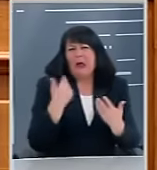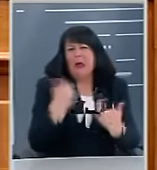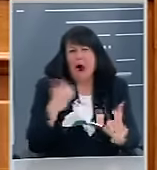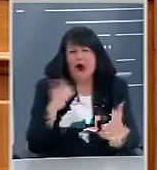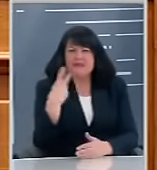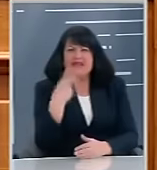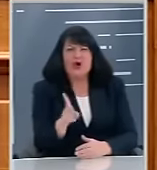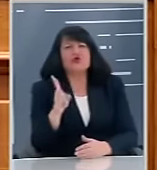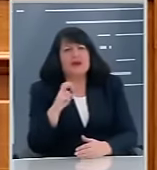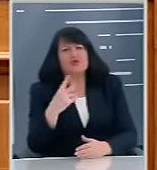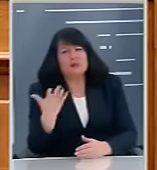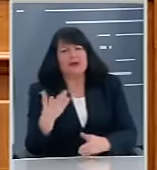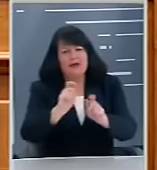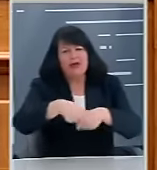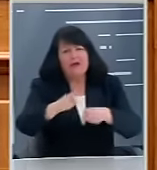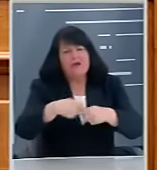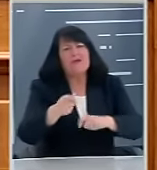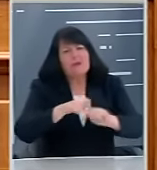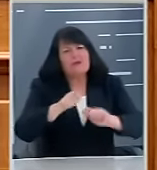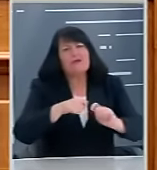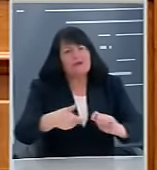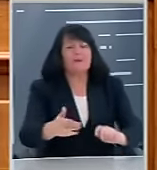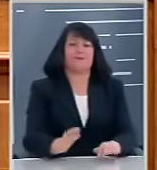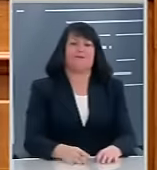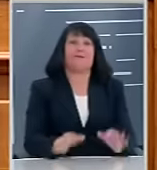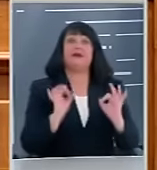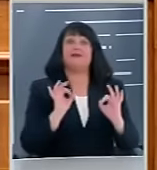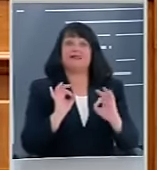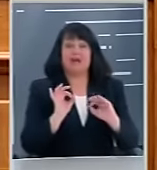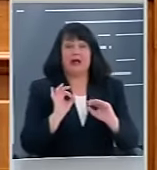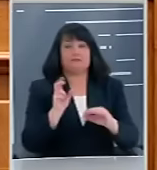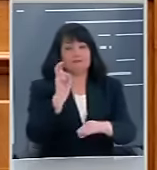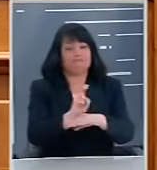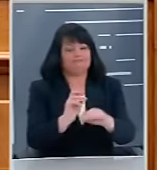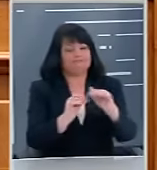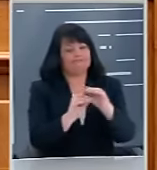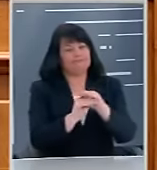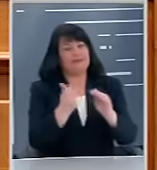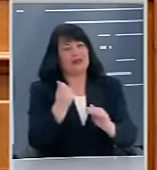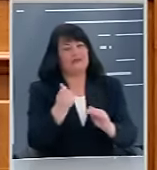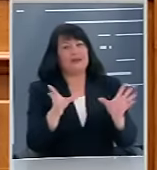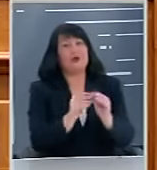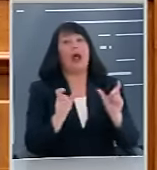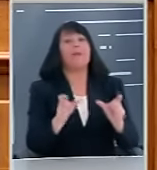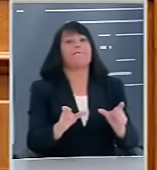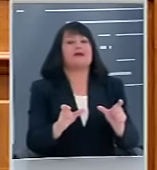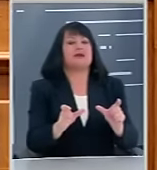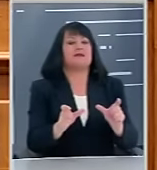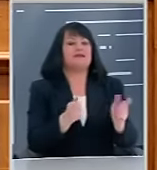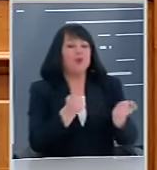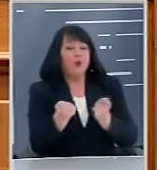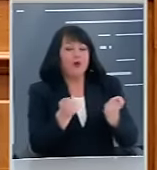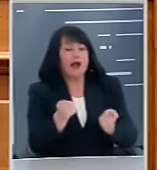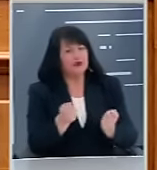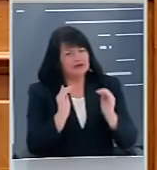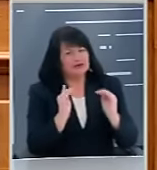2013. Και βεβαίως, οι διαθέσιμες πιστώσεις για την αμυντική οργάνωση παραμένουν στα ίδια